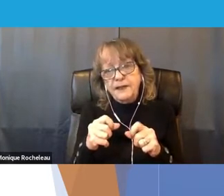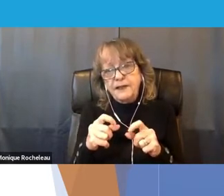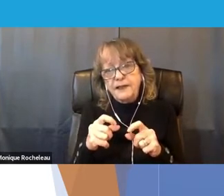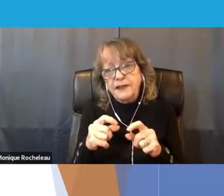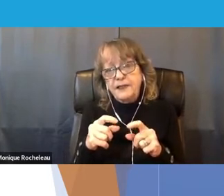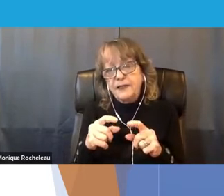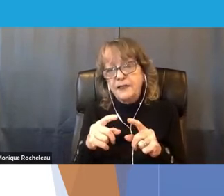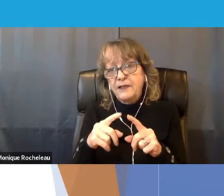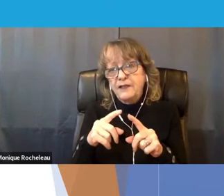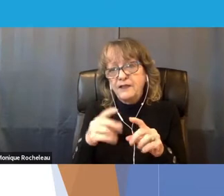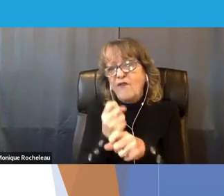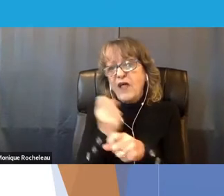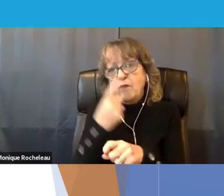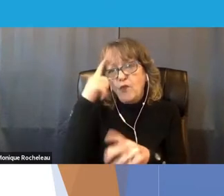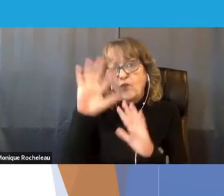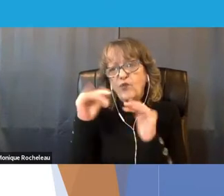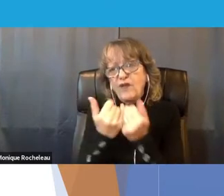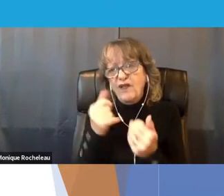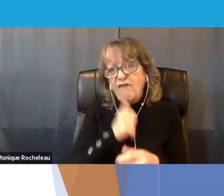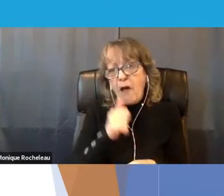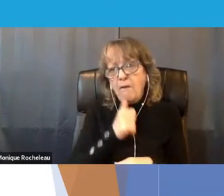à toutes les femmes.